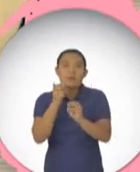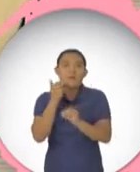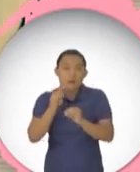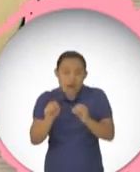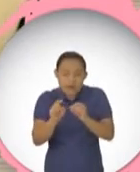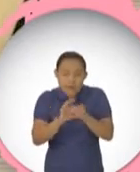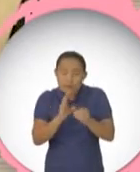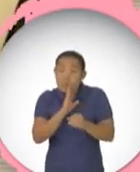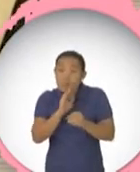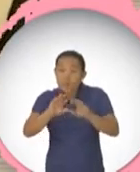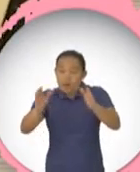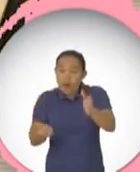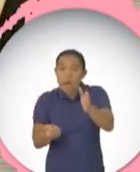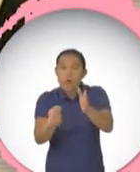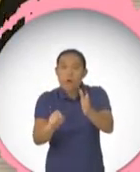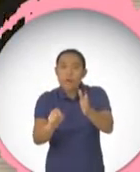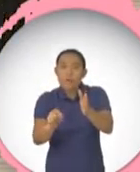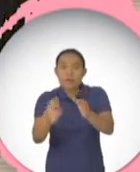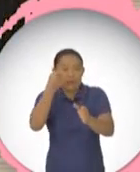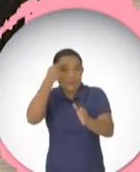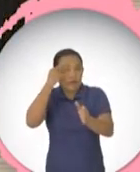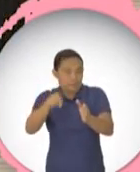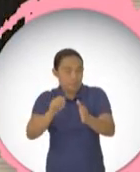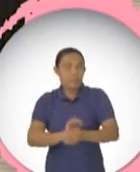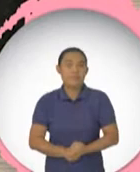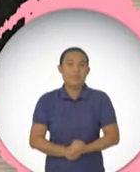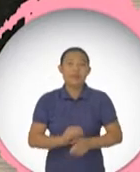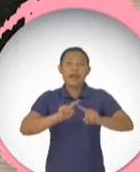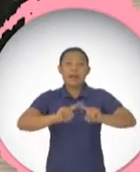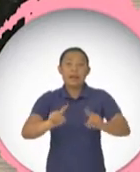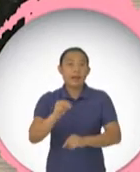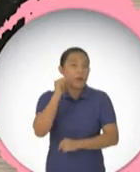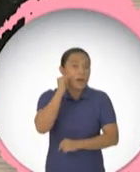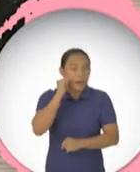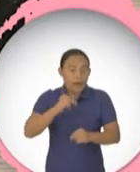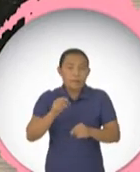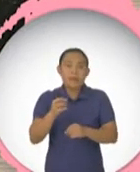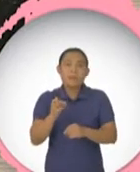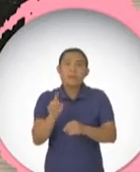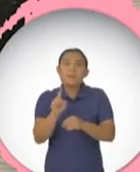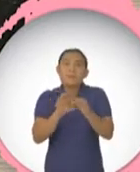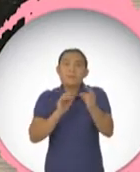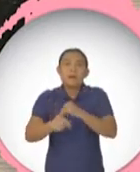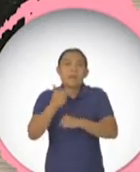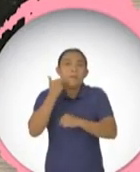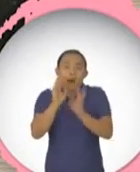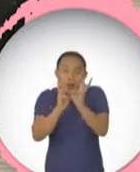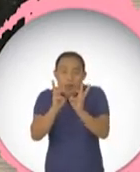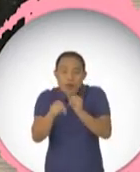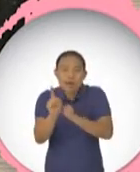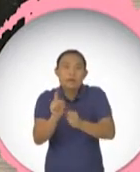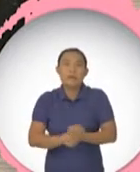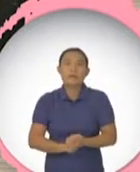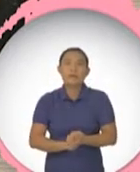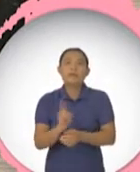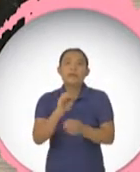ตกต่างของการใช้น้ำกับใช้ไข่ขาวแล้วครับมีไหมครับ อยู่ที่ปริมาณความชื้นนะคะมันก็จะทำให้การละลายของน้ำตาลแตกต่